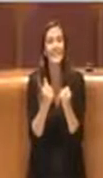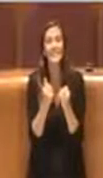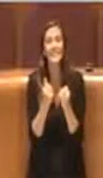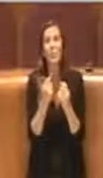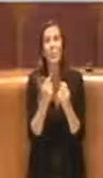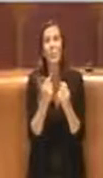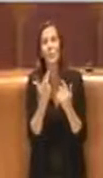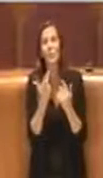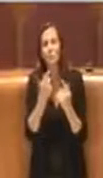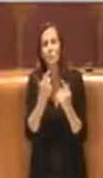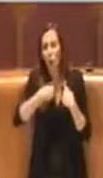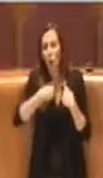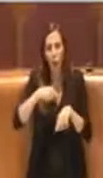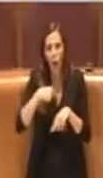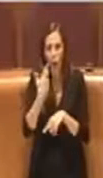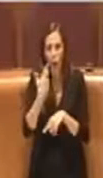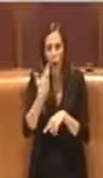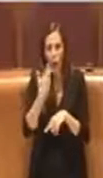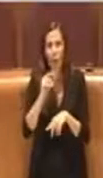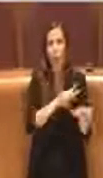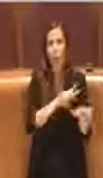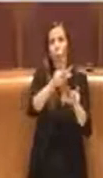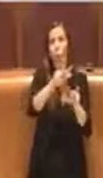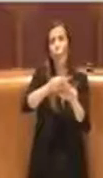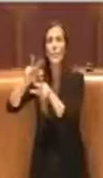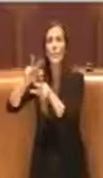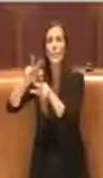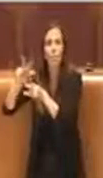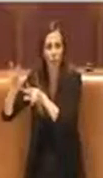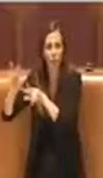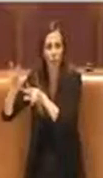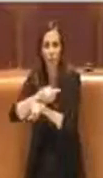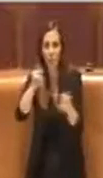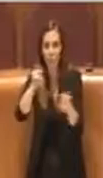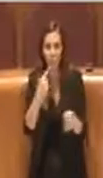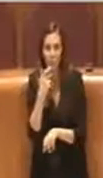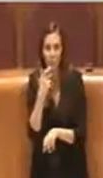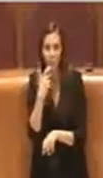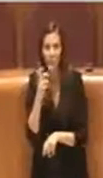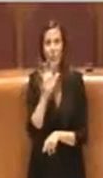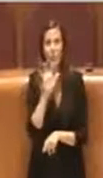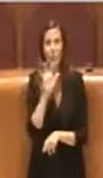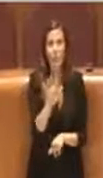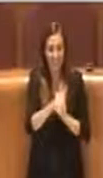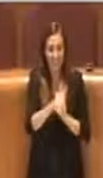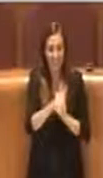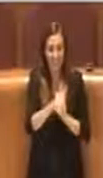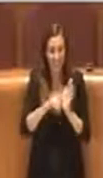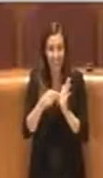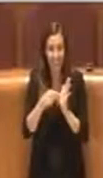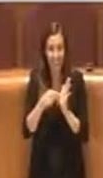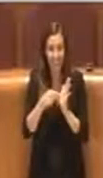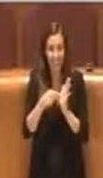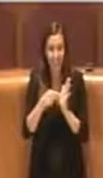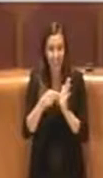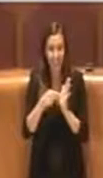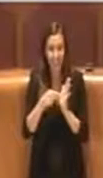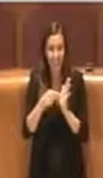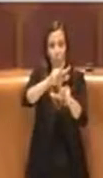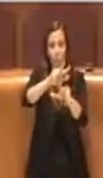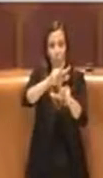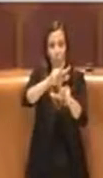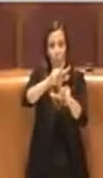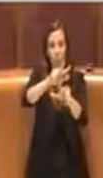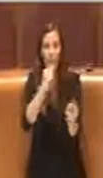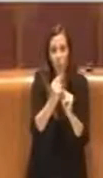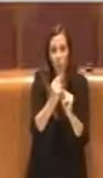In un modo che non ci si aspettava all'interno dei municipi, così come mi hanno denunciato quando la delibera è stata discussa all'interno dei municipi. Quindi è giusto